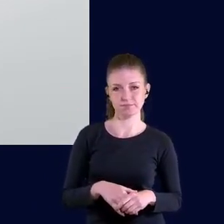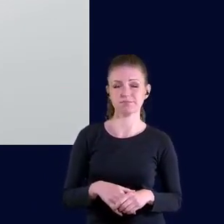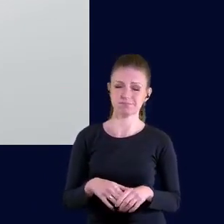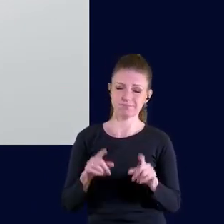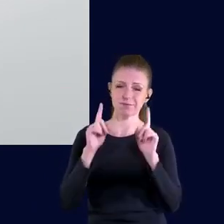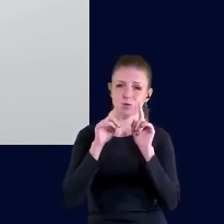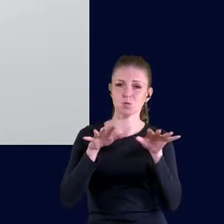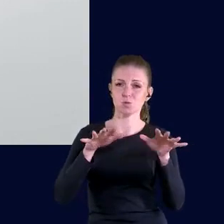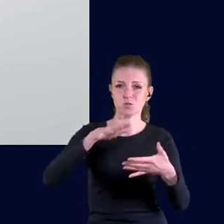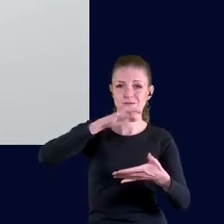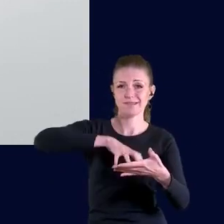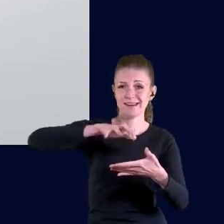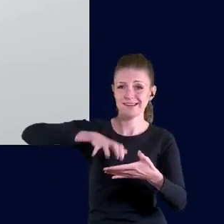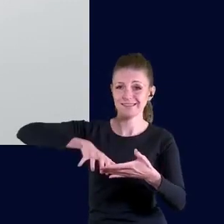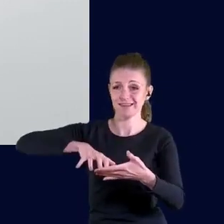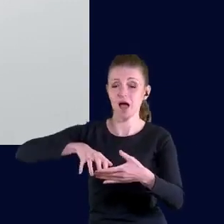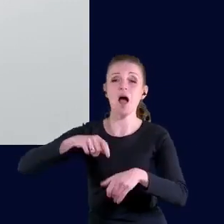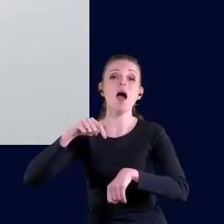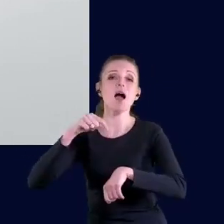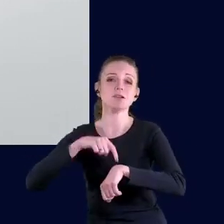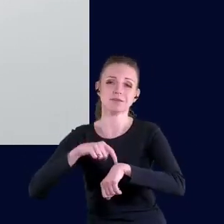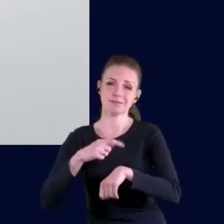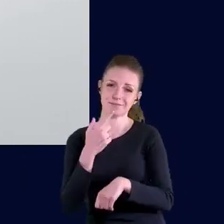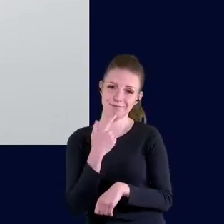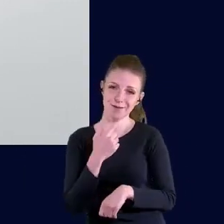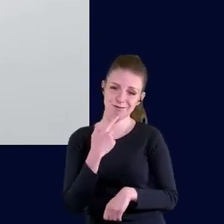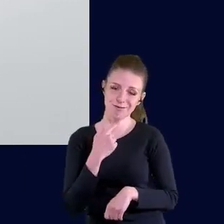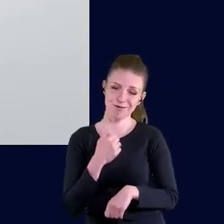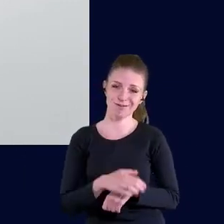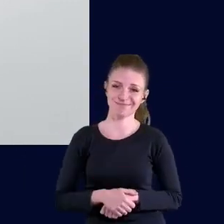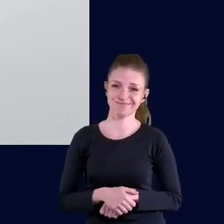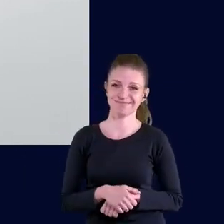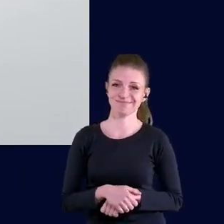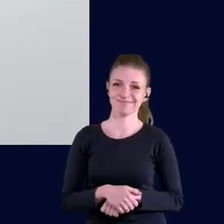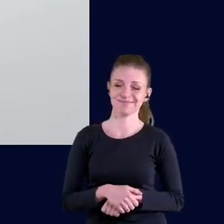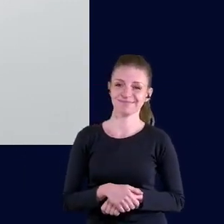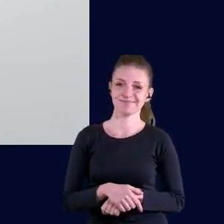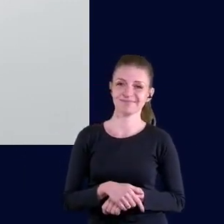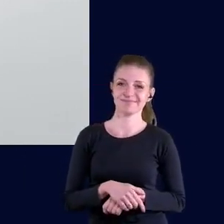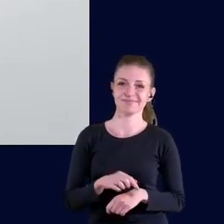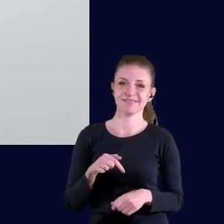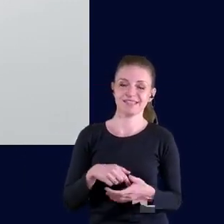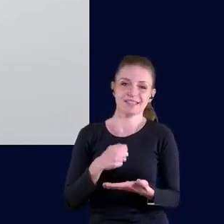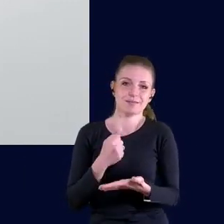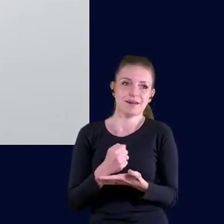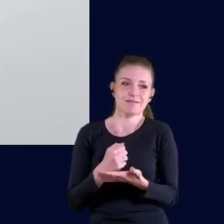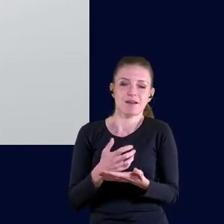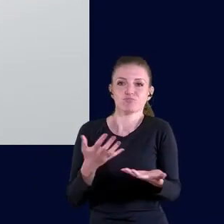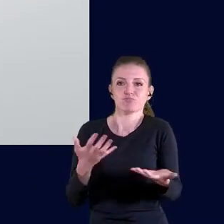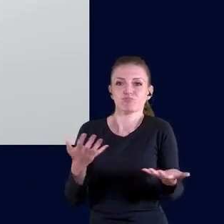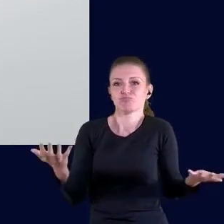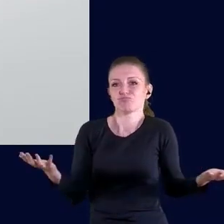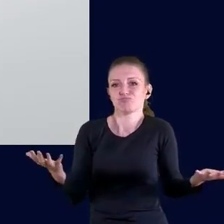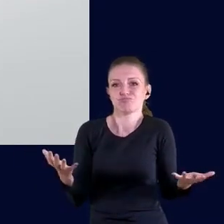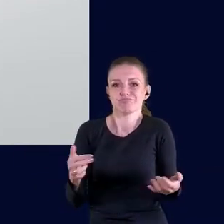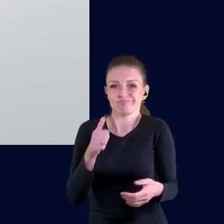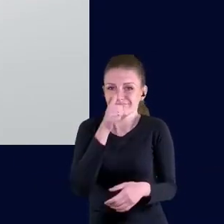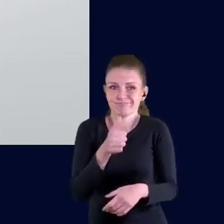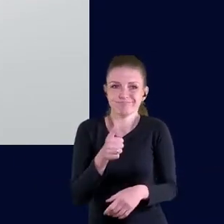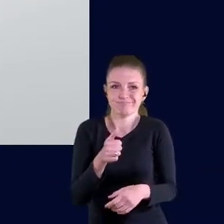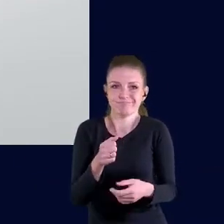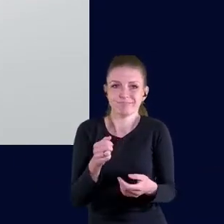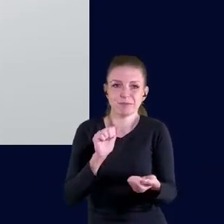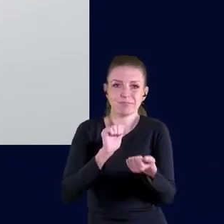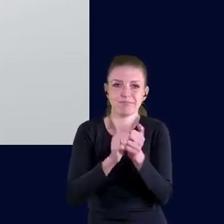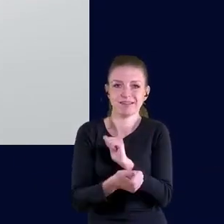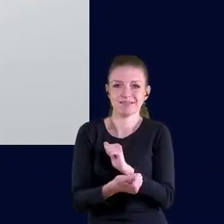treści w niewielkiej ilości czasu i to jest coś jak którą Myślę że trudno jest zniwelować